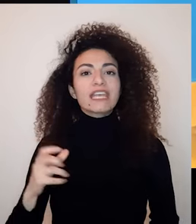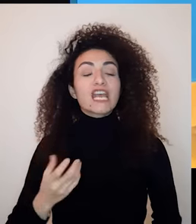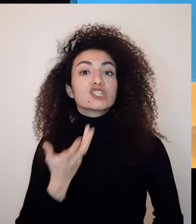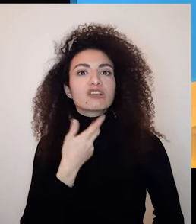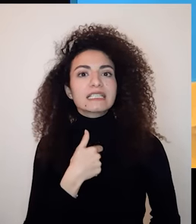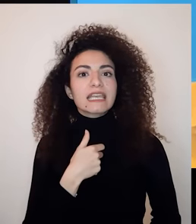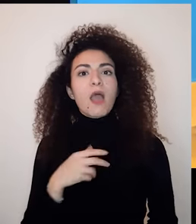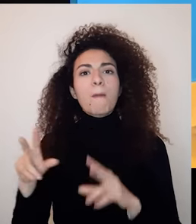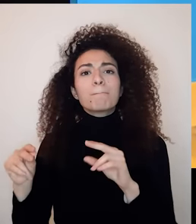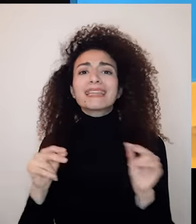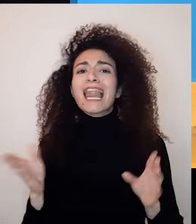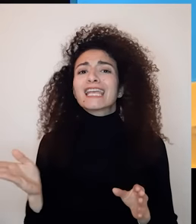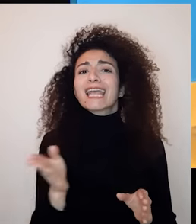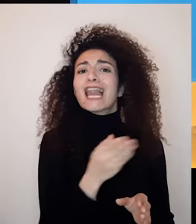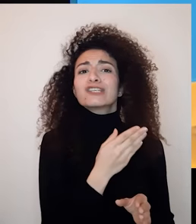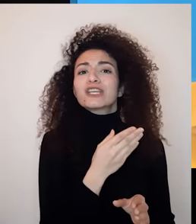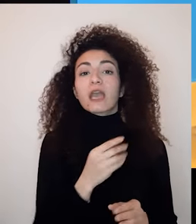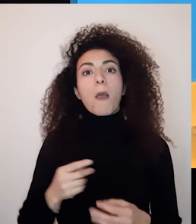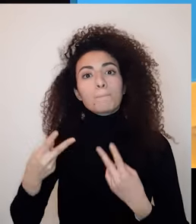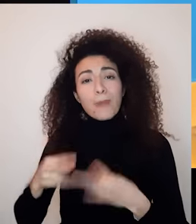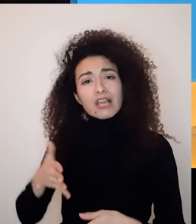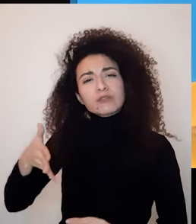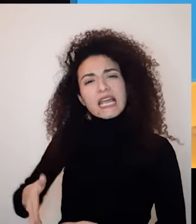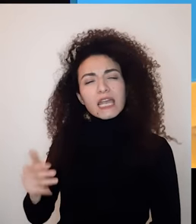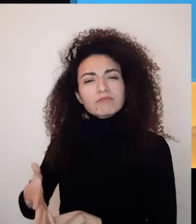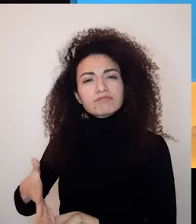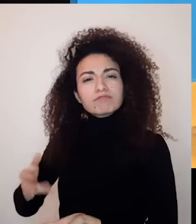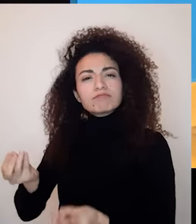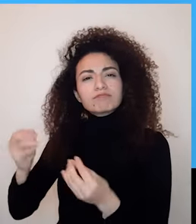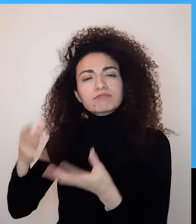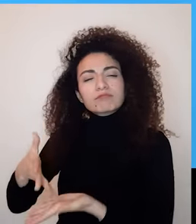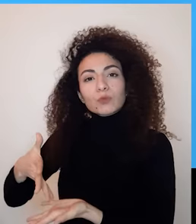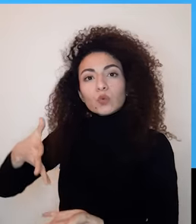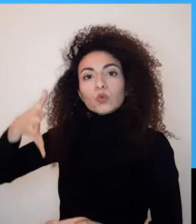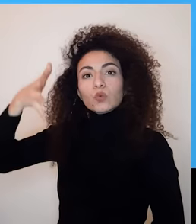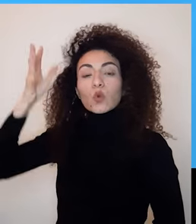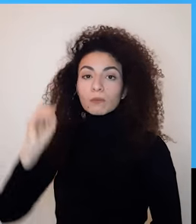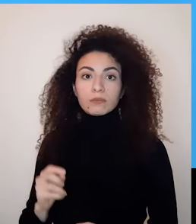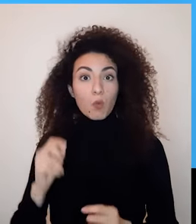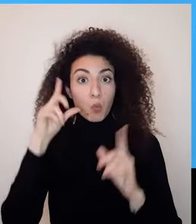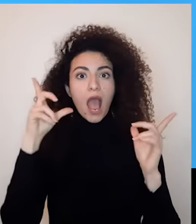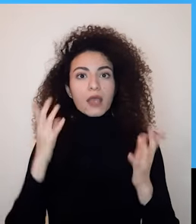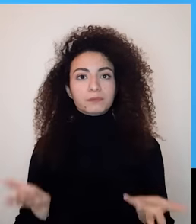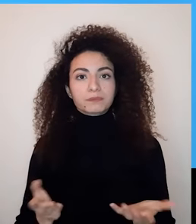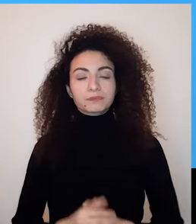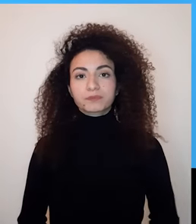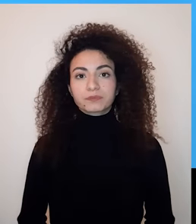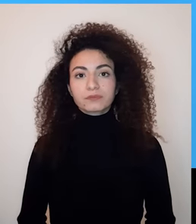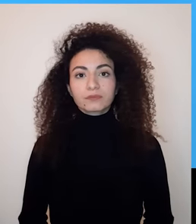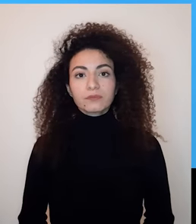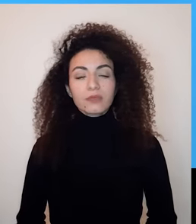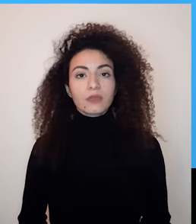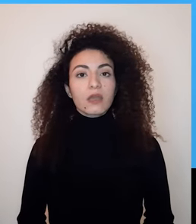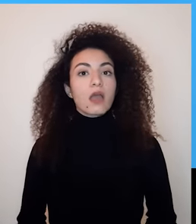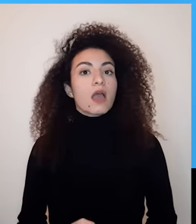والهوية الجنسية بتتكون على صغر وبتنمى بتتطور كباقي مكونات الهوية، إن كانت جسدية، عاطفية، علائقية،